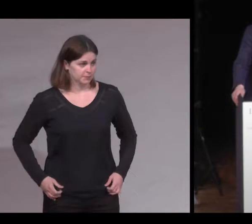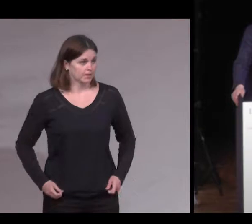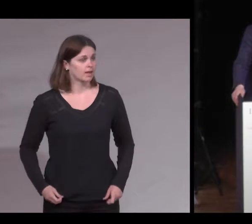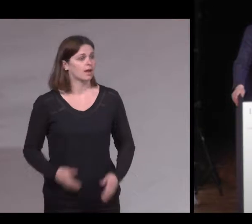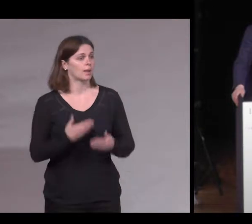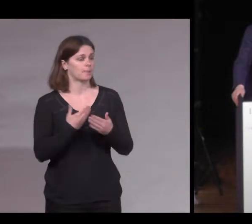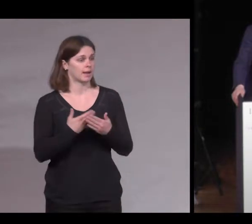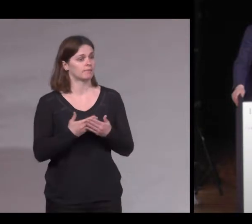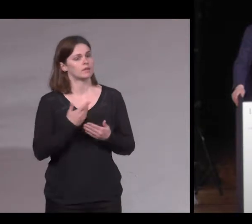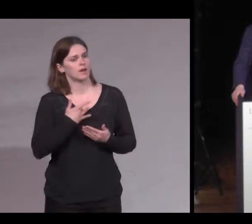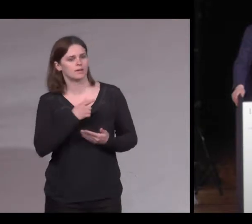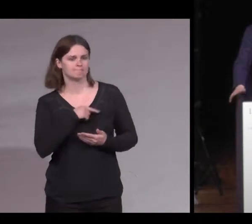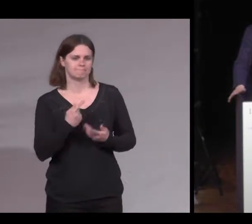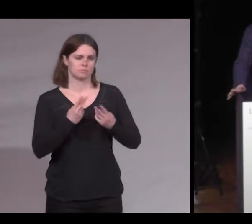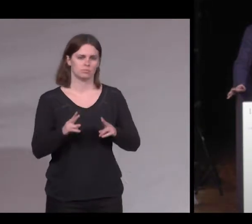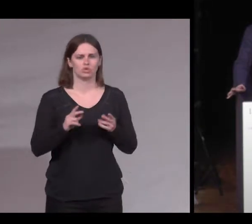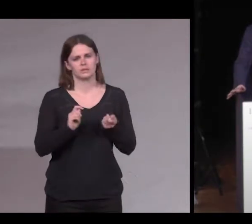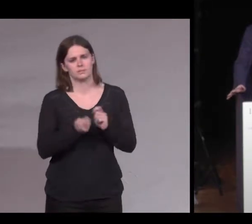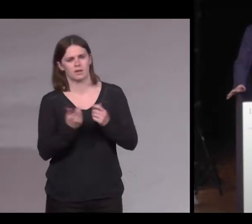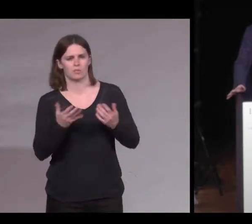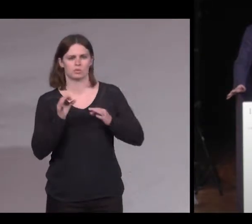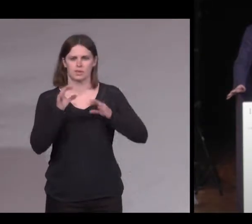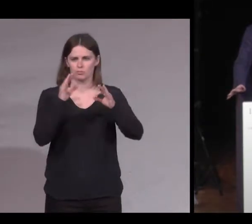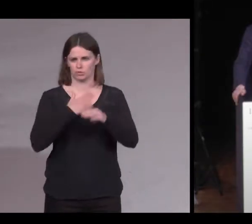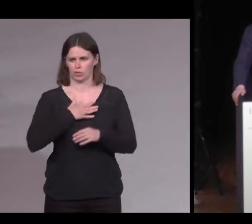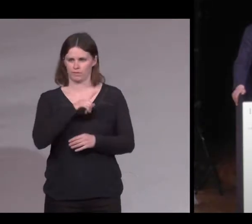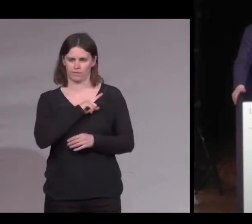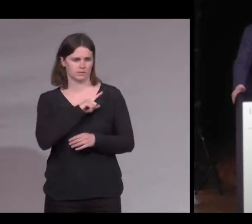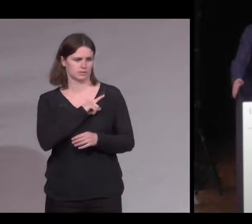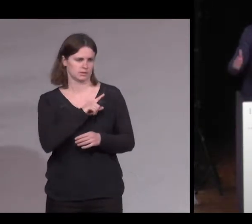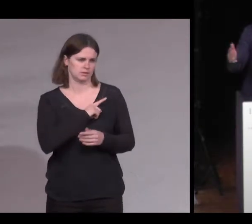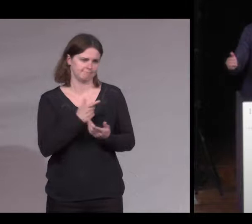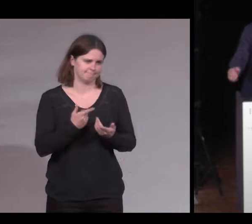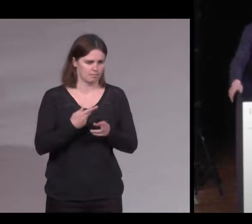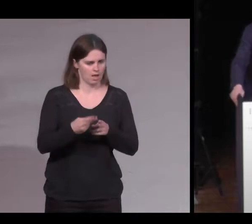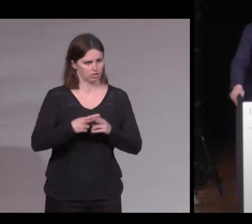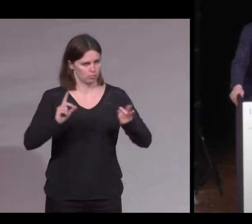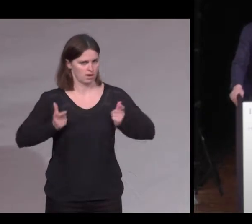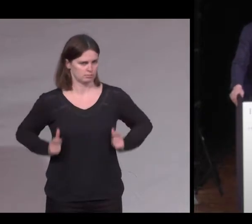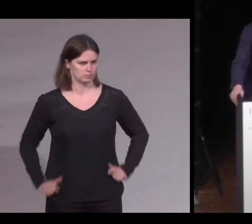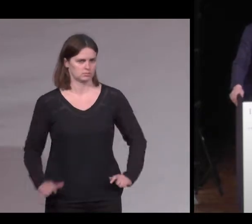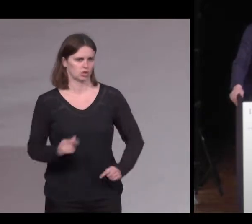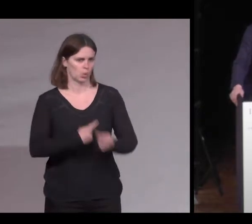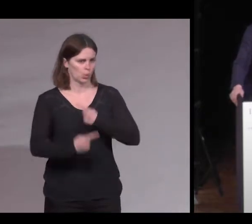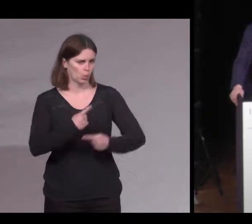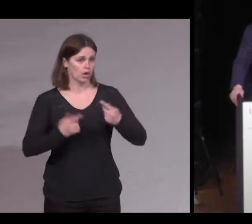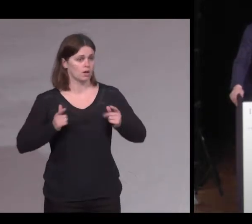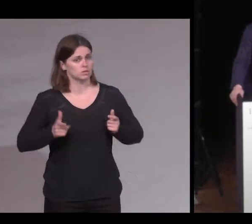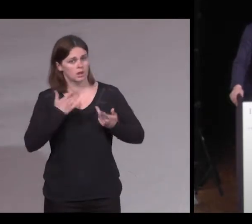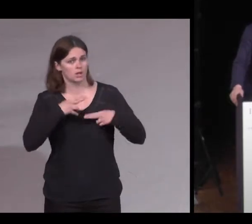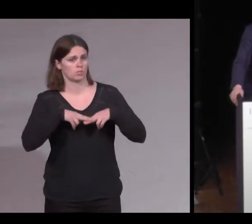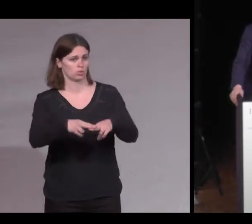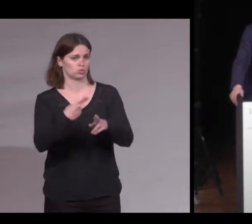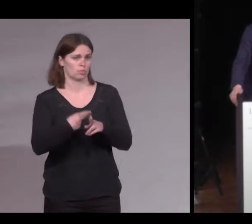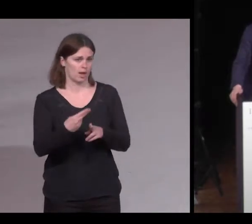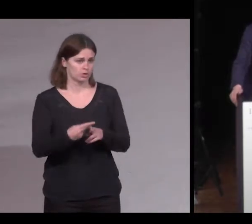osobnost poskytovatele zdravotní péče. Takže každé to zdravotnické zařízení si může formovat vztah k svému klientovi, pacientovi a